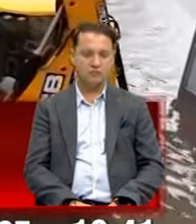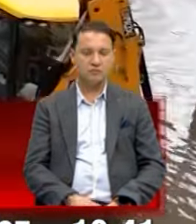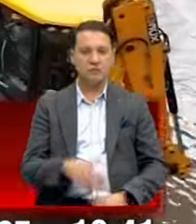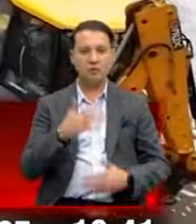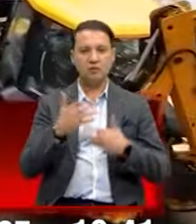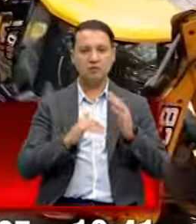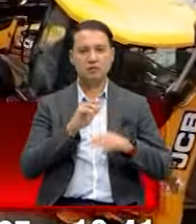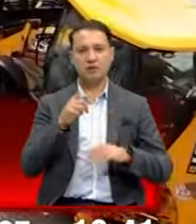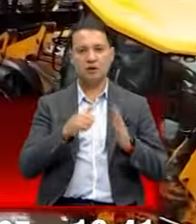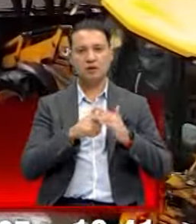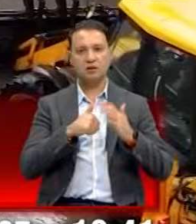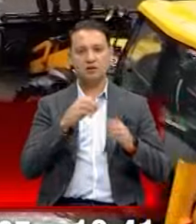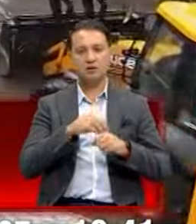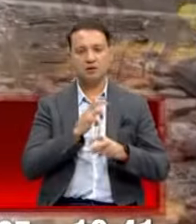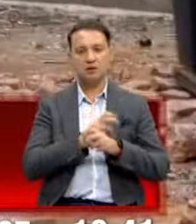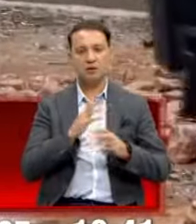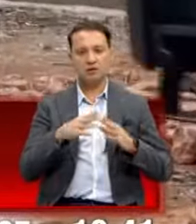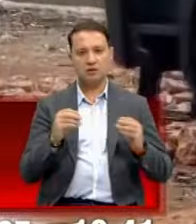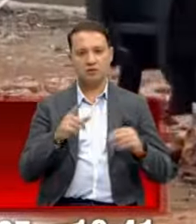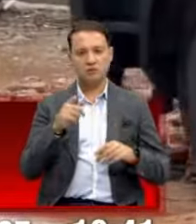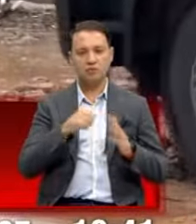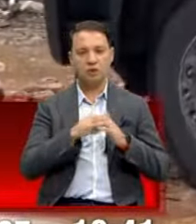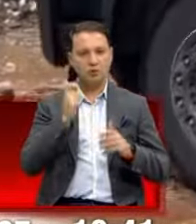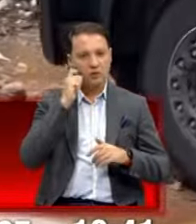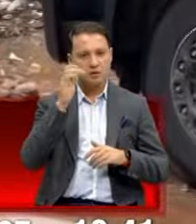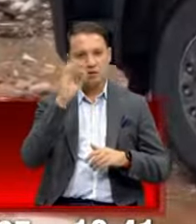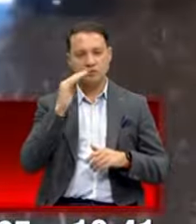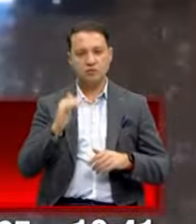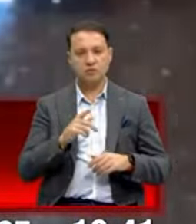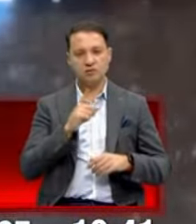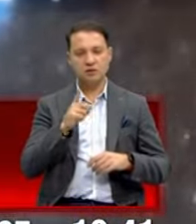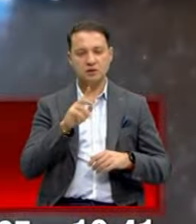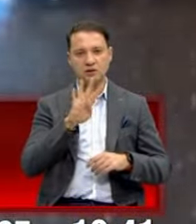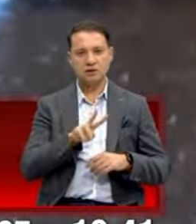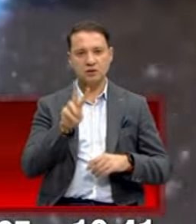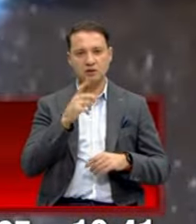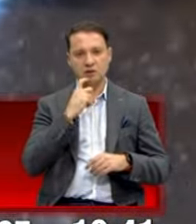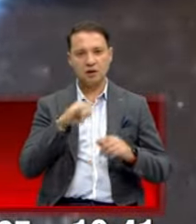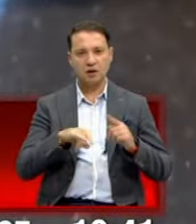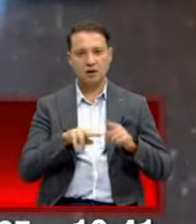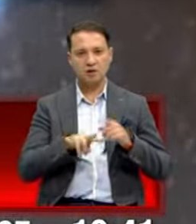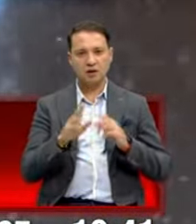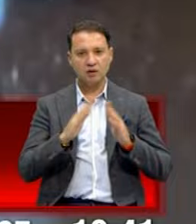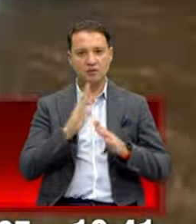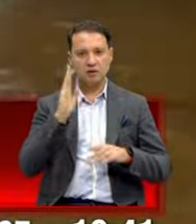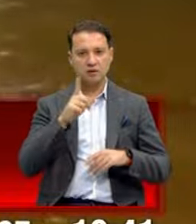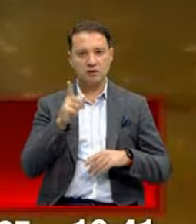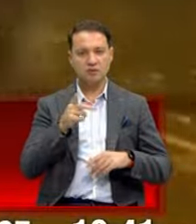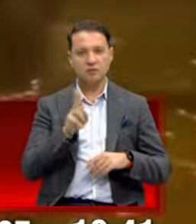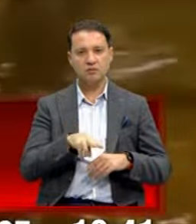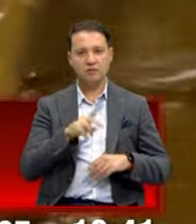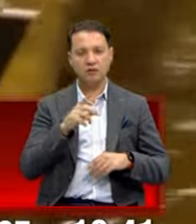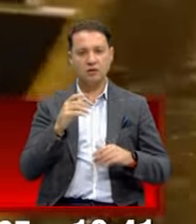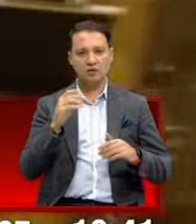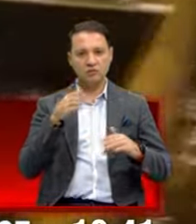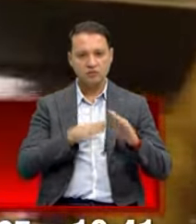Afet yaşayan Antalya için tehlike geçti. Turuncu uyarı yeşile döndü. 47 yaşındaki Halil Yıldız'ın evine dönerken can verdiği